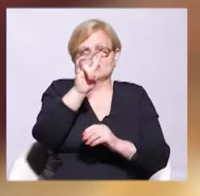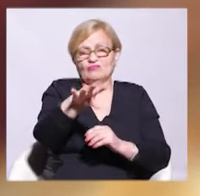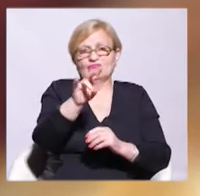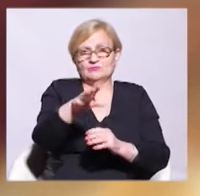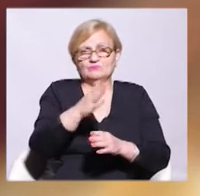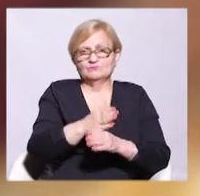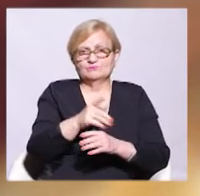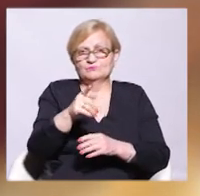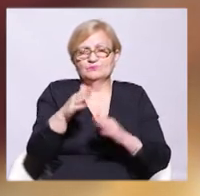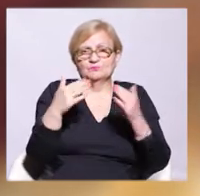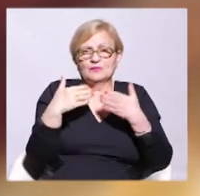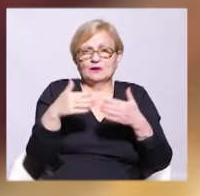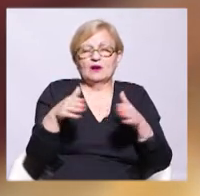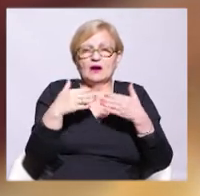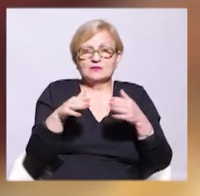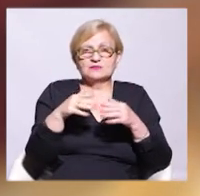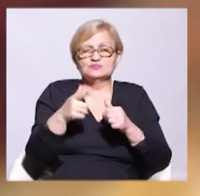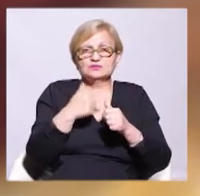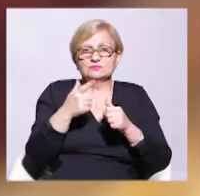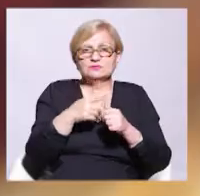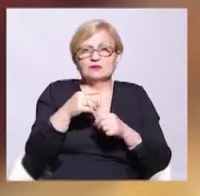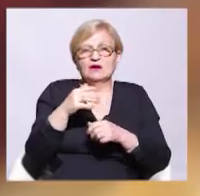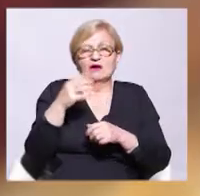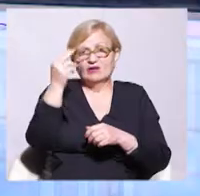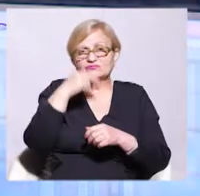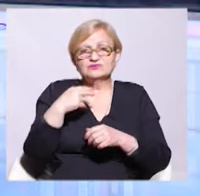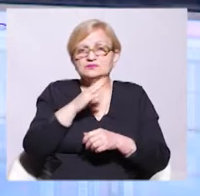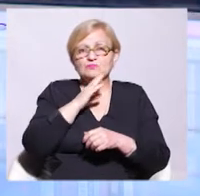და მას კარიბჭის ღვთისმშობელი ჰქვია.